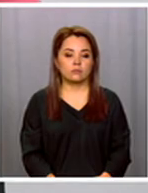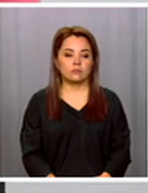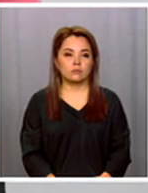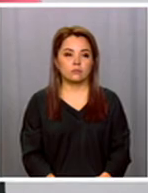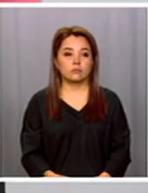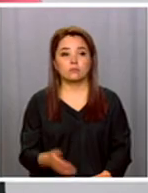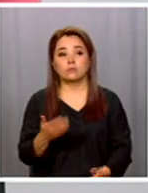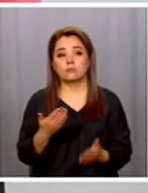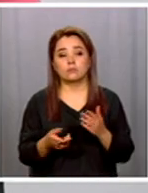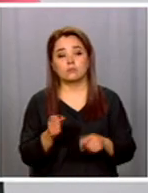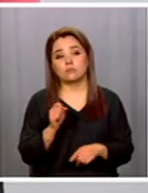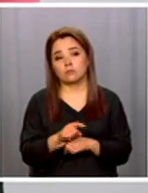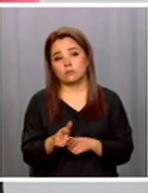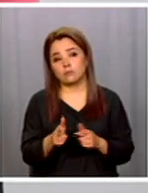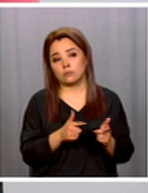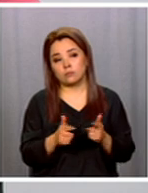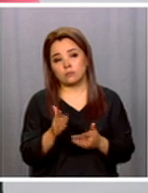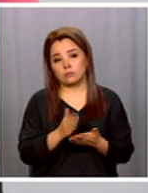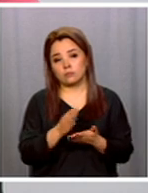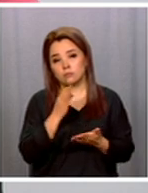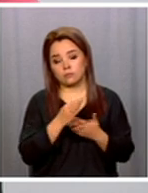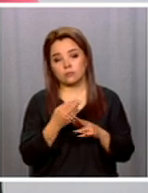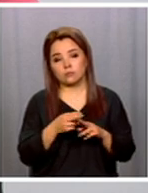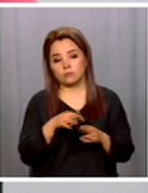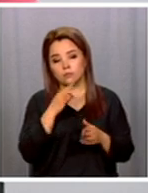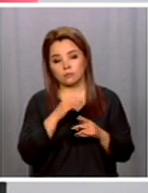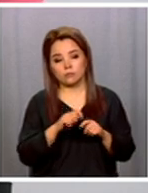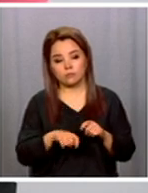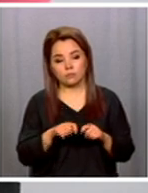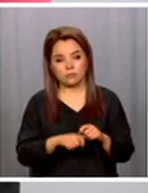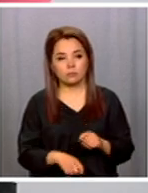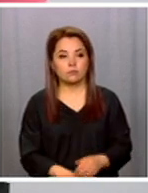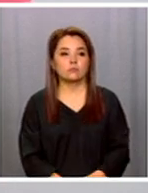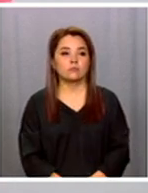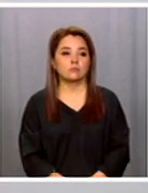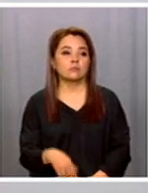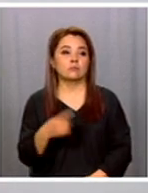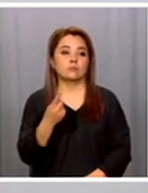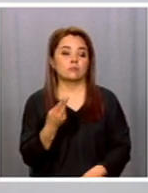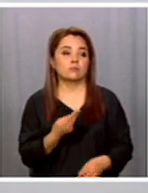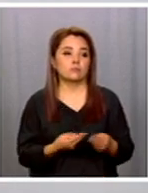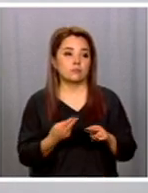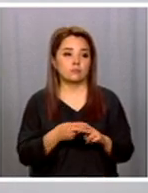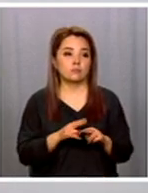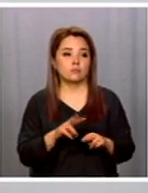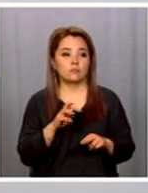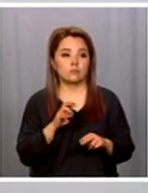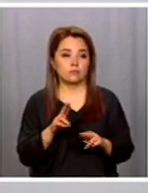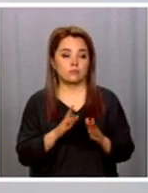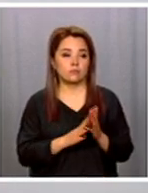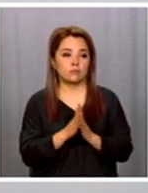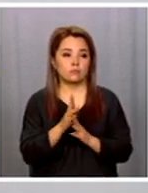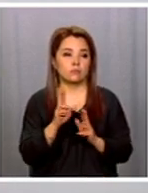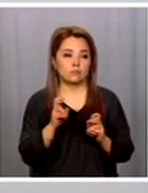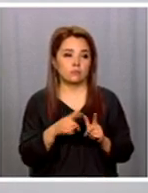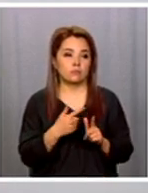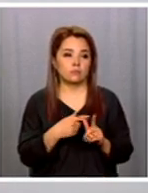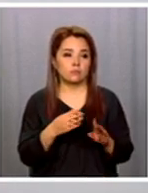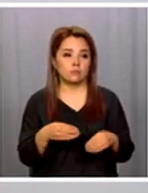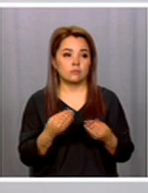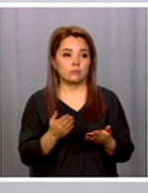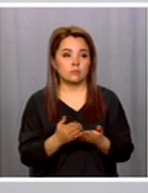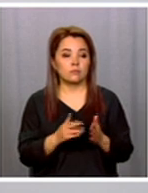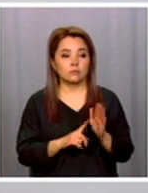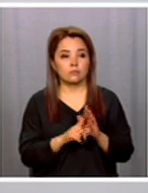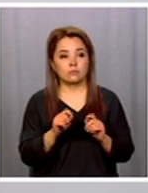Егер тапсырманы орындап болсаңыздар, жауабын тексерейік. Бірінші суретте мүк өскіншесі берілген. Біз сабақты